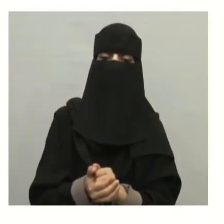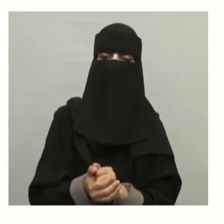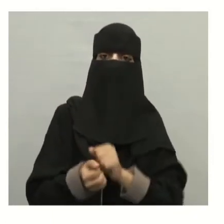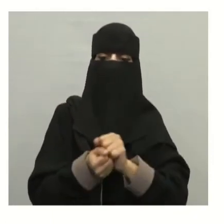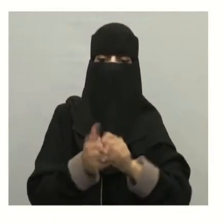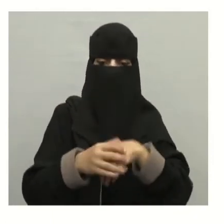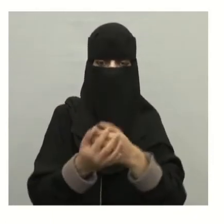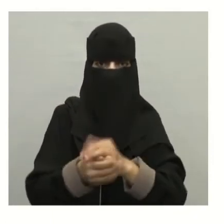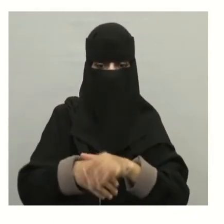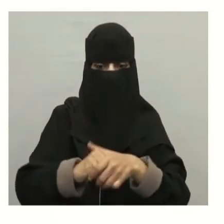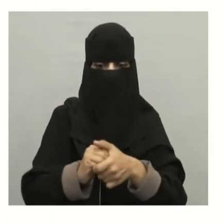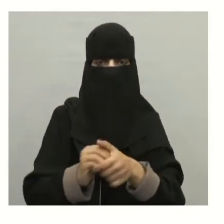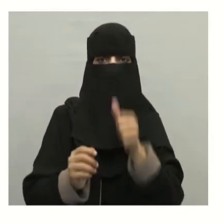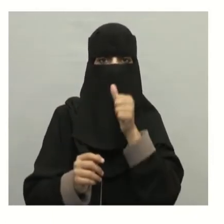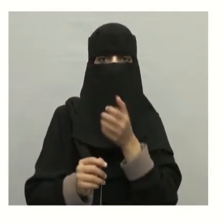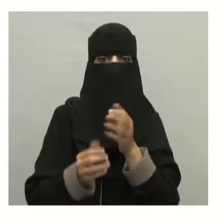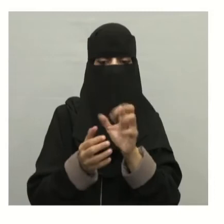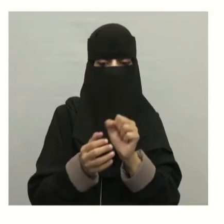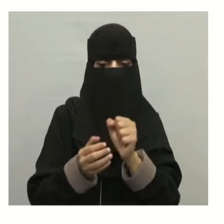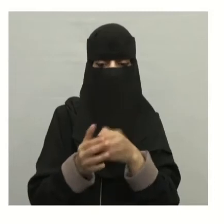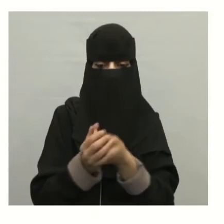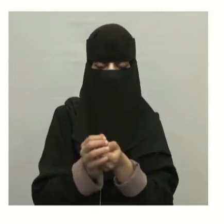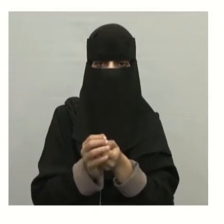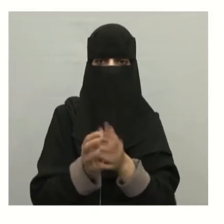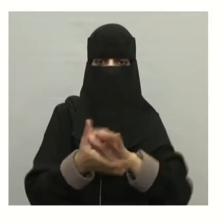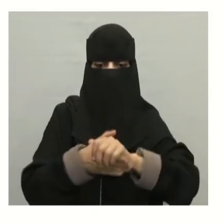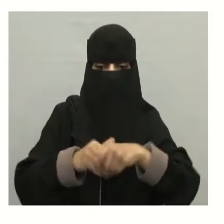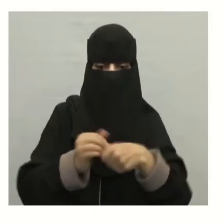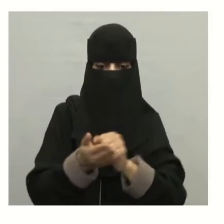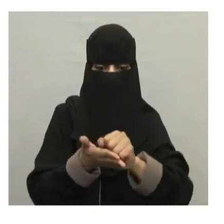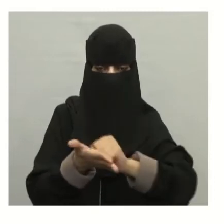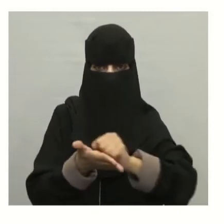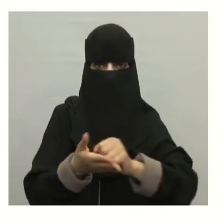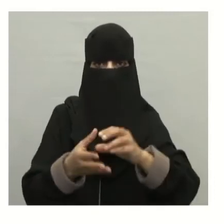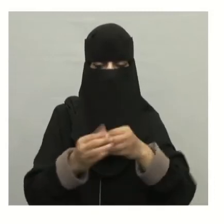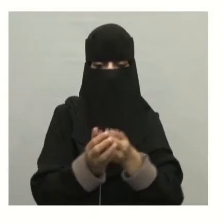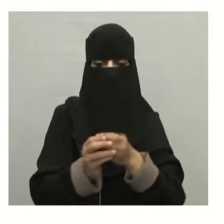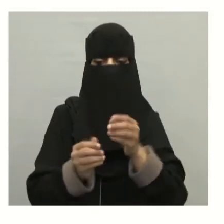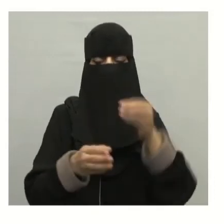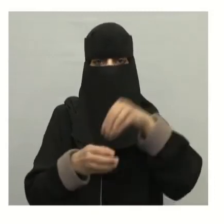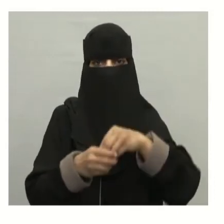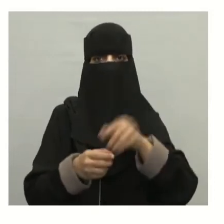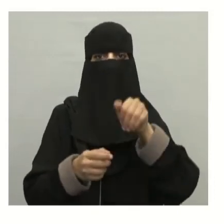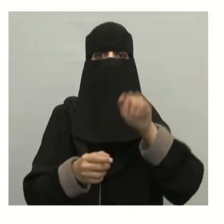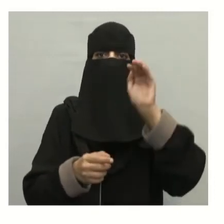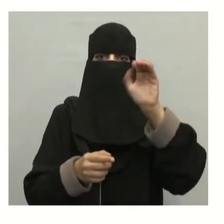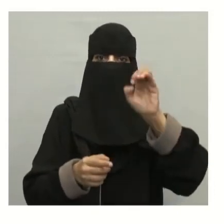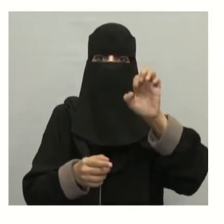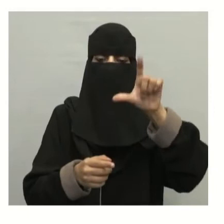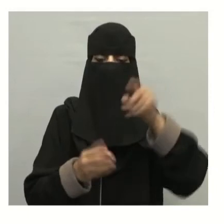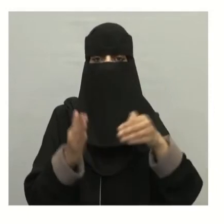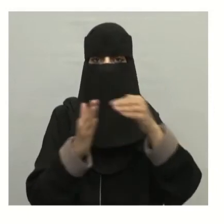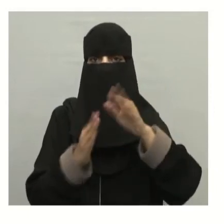غسل اليدين بالماء والصابون أو فركها باستخدام معقم يحتوي على الكحول فور